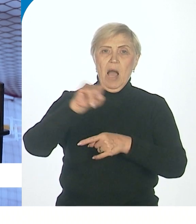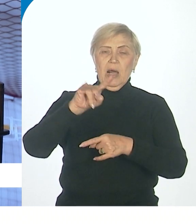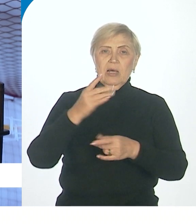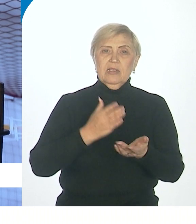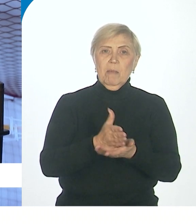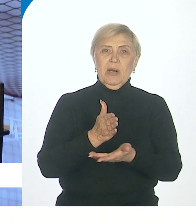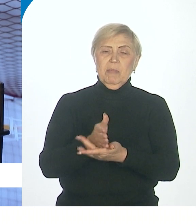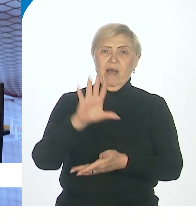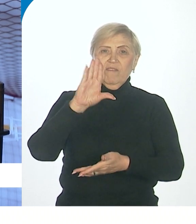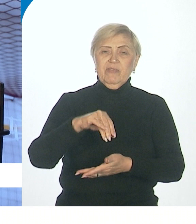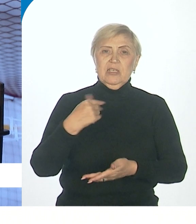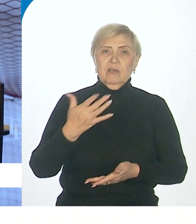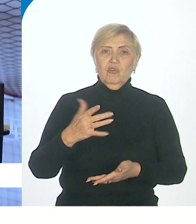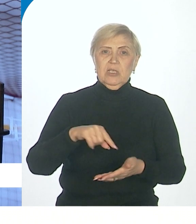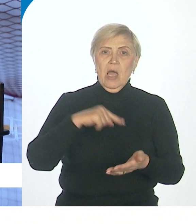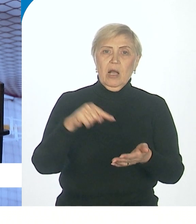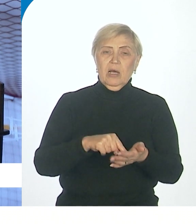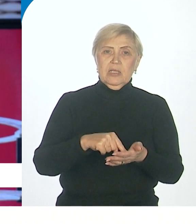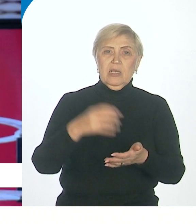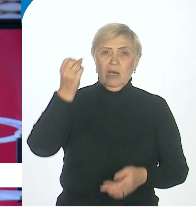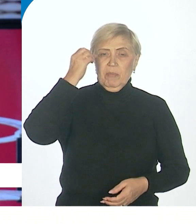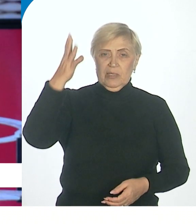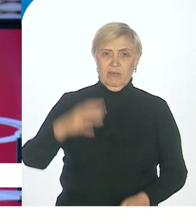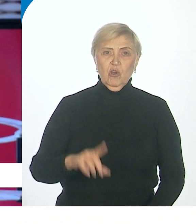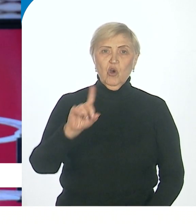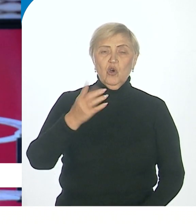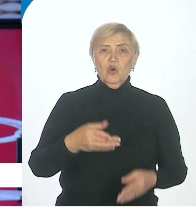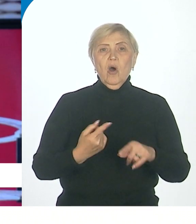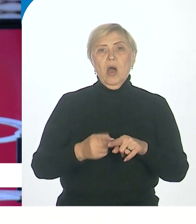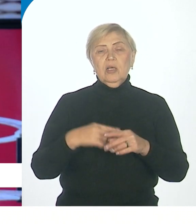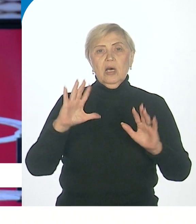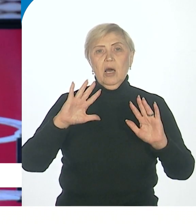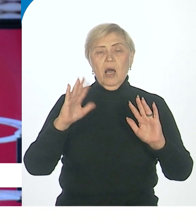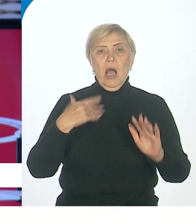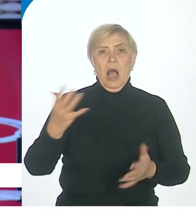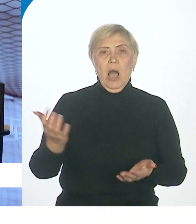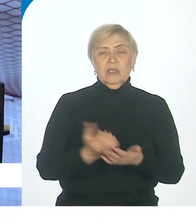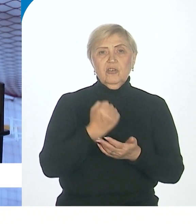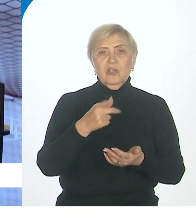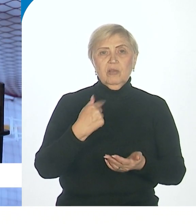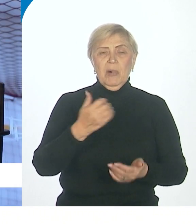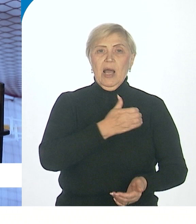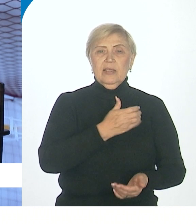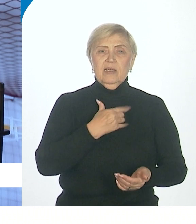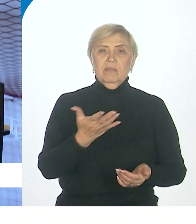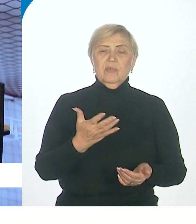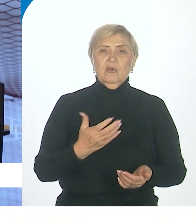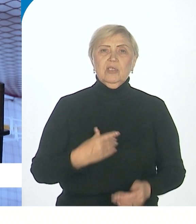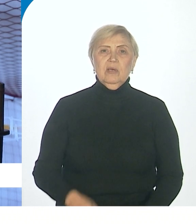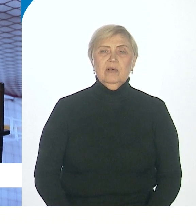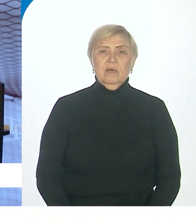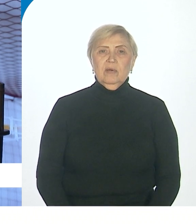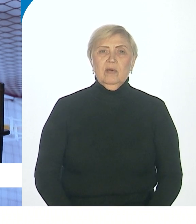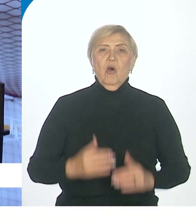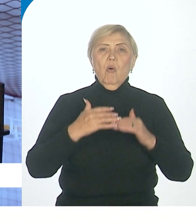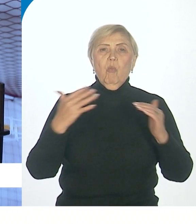во всех муниципальных образованиях Хабаровского края. Что физически это означает? Что будет происходить? Физически. Мы хотим охватить аэронаправление